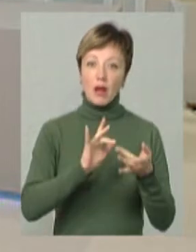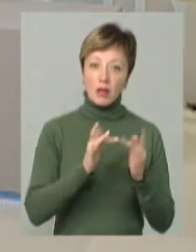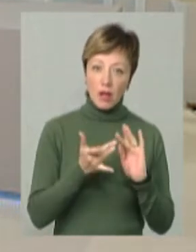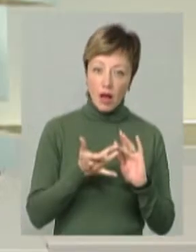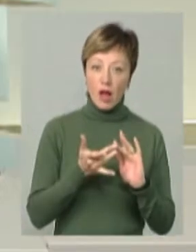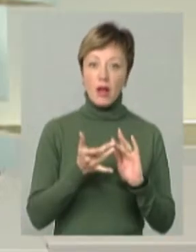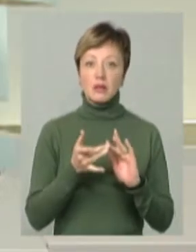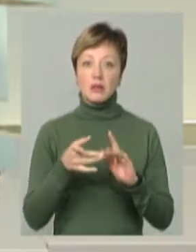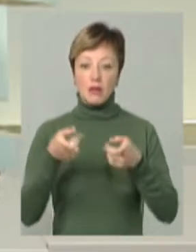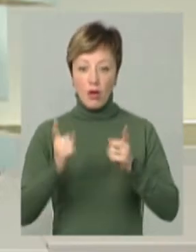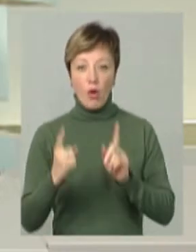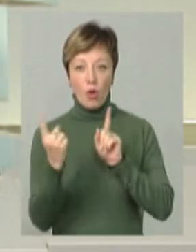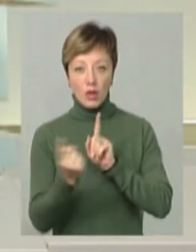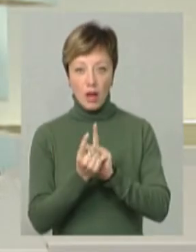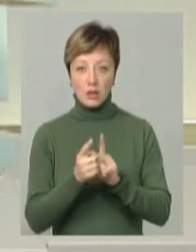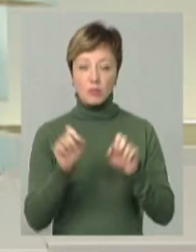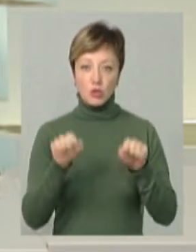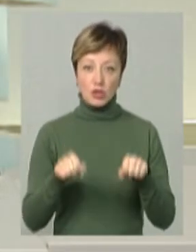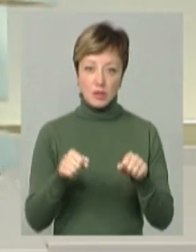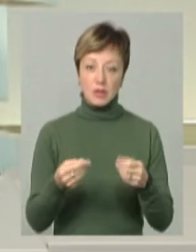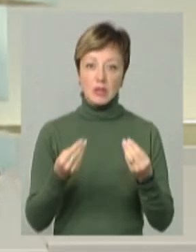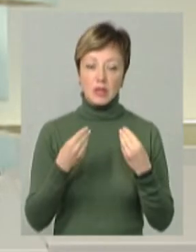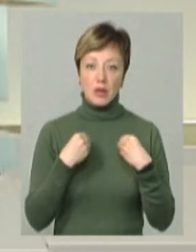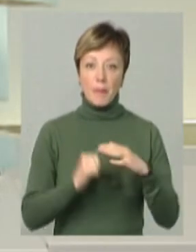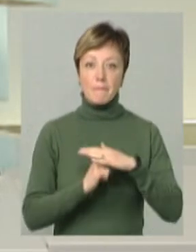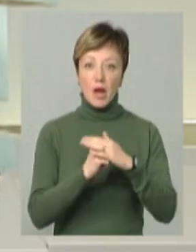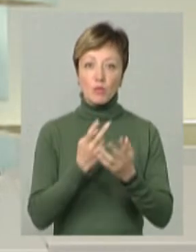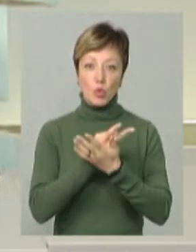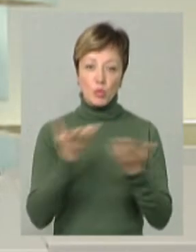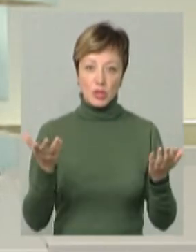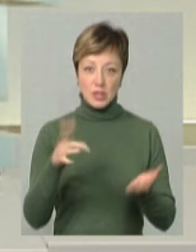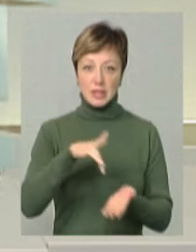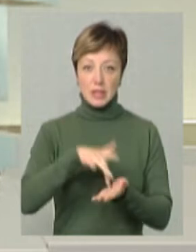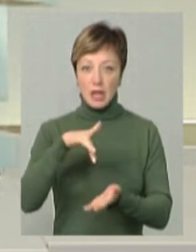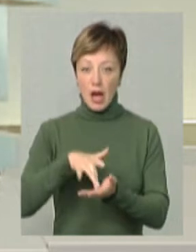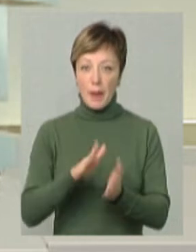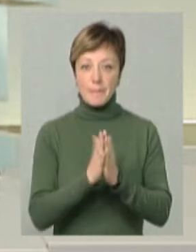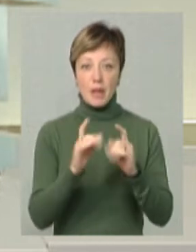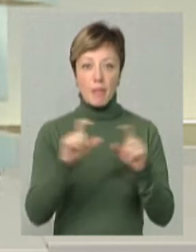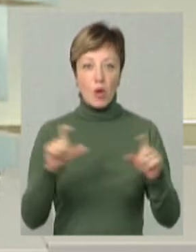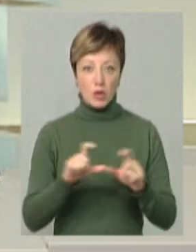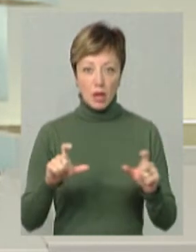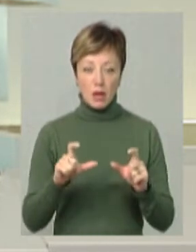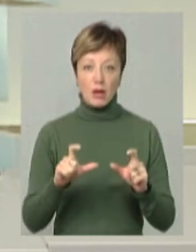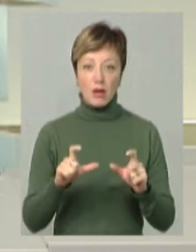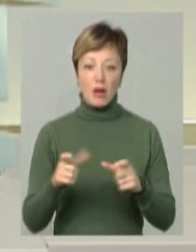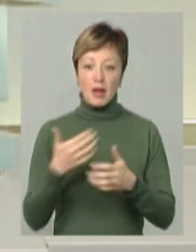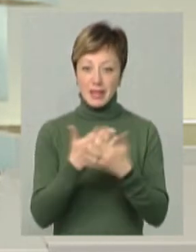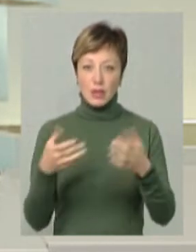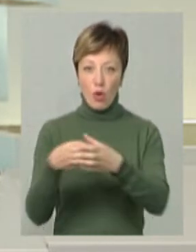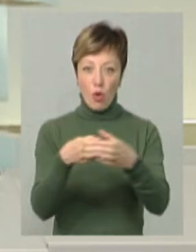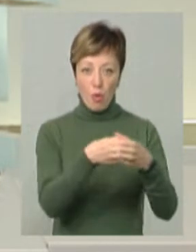і онлайн, що дає можливості на базах публічних центральних бібліотек об'єднаних